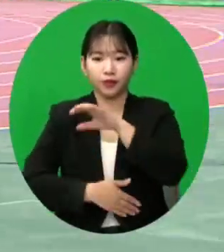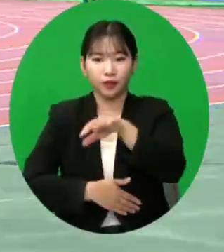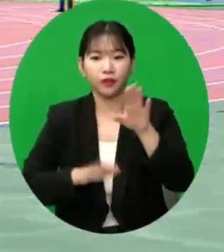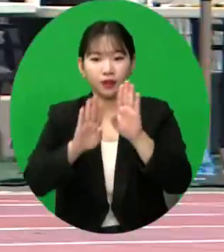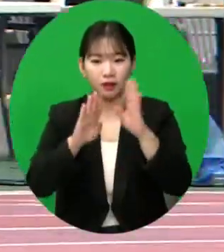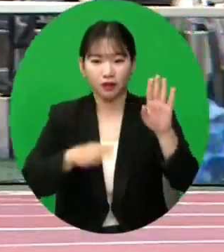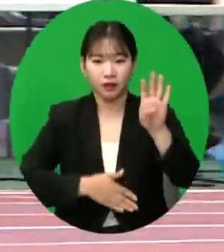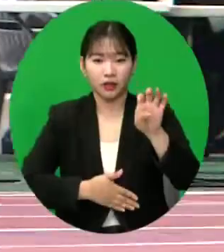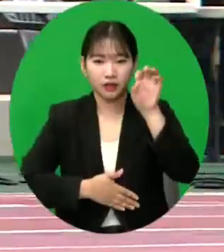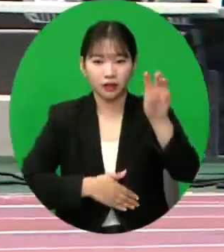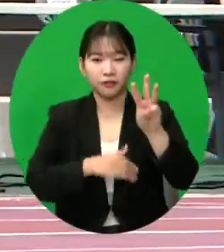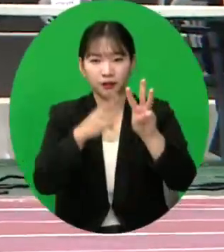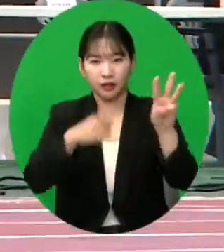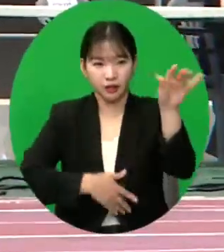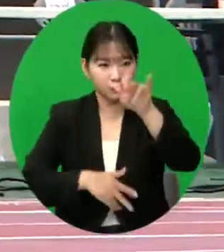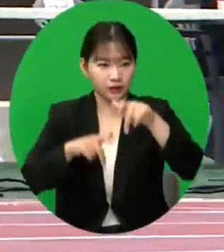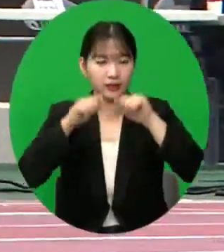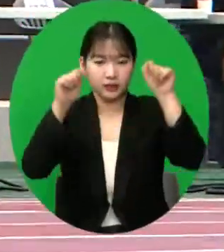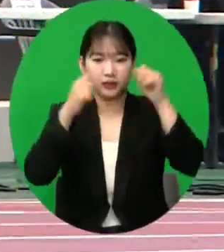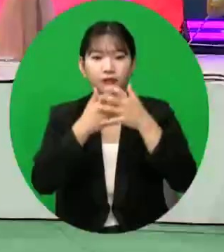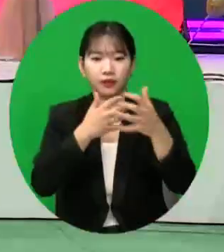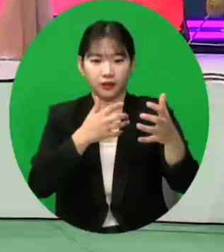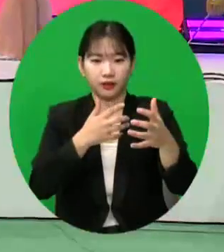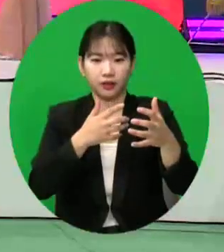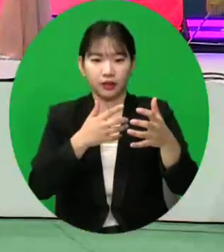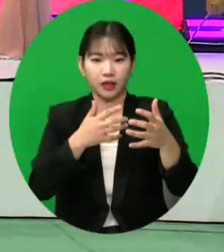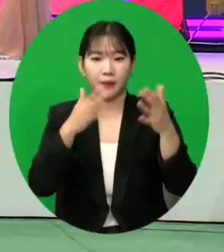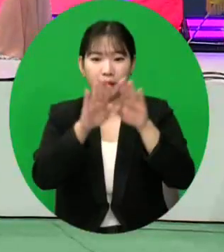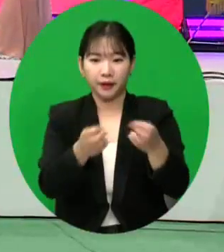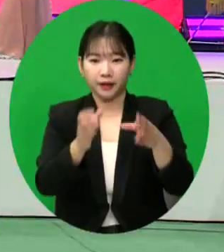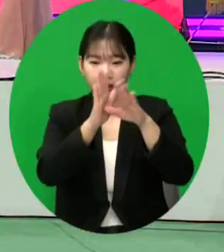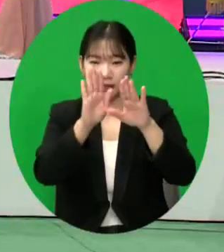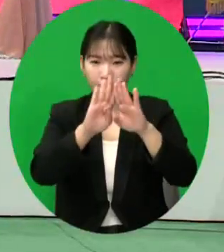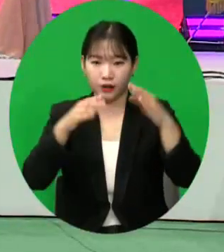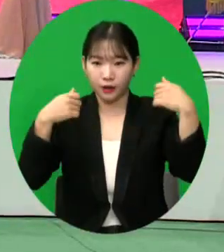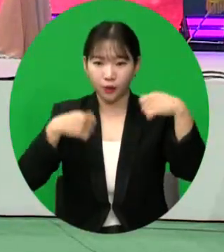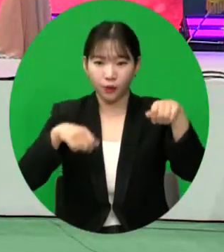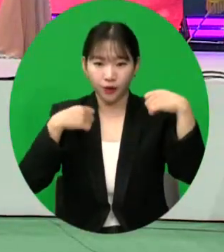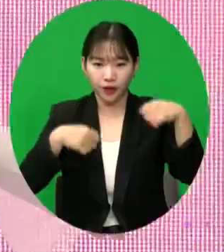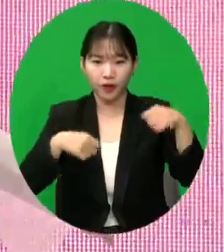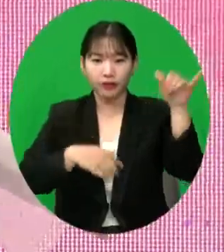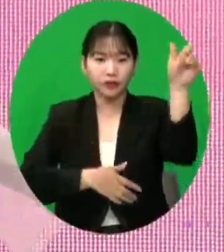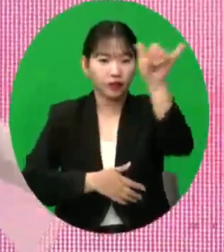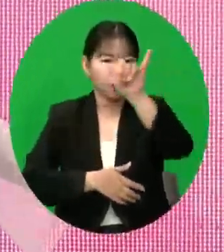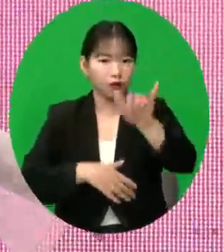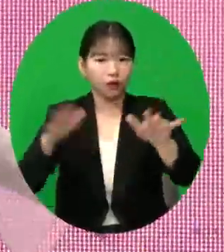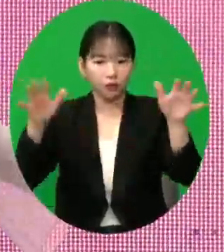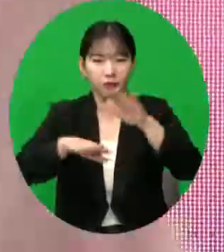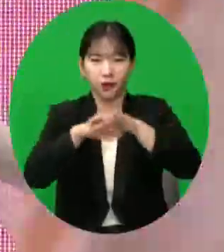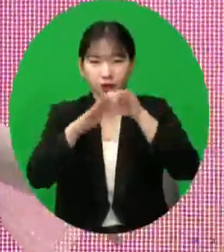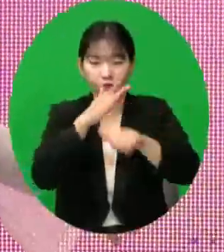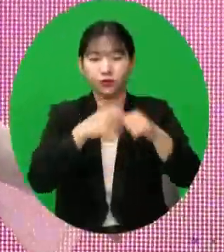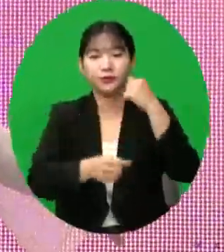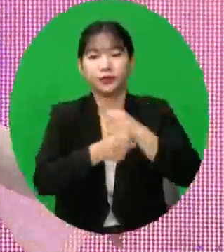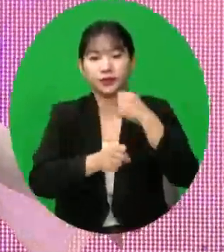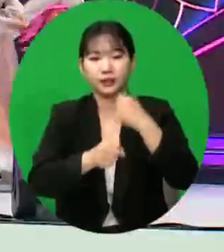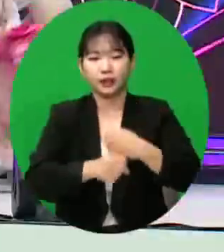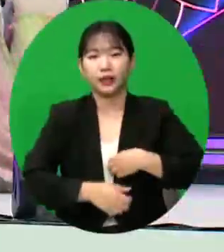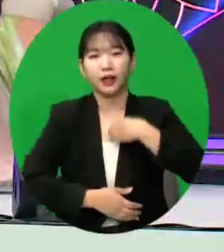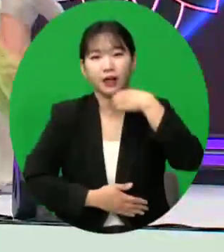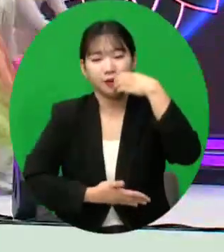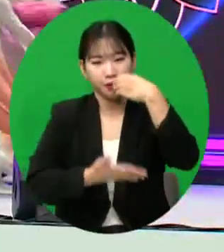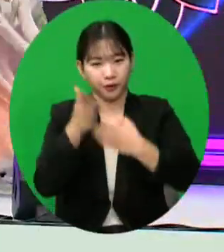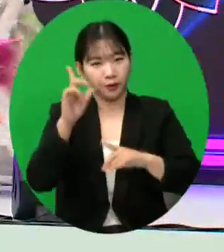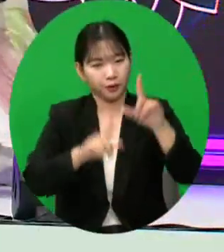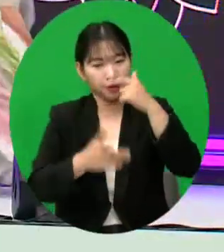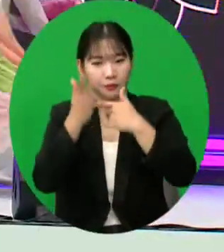열린 제43회 전국 장애인체전. 폐막식에서 열린 주제 공연은 전국에서 모인 선수들이 만들어낸 감동의